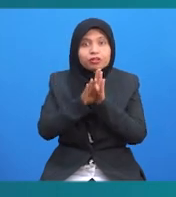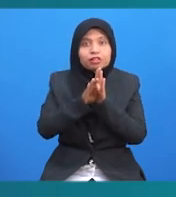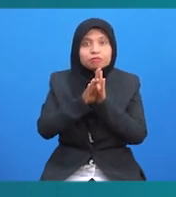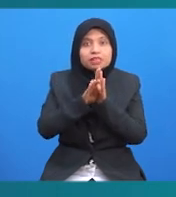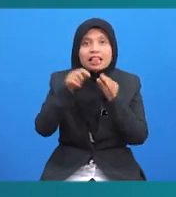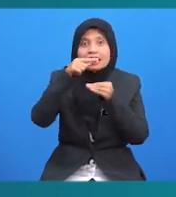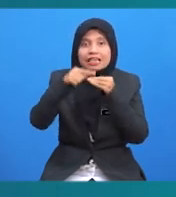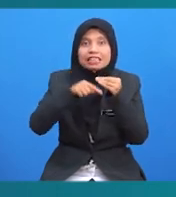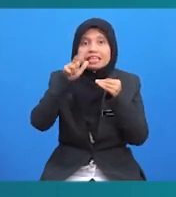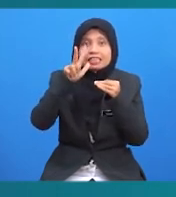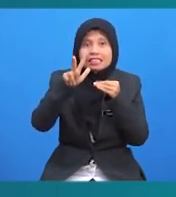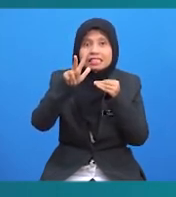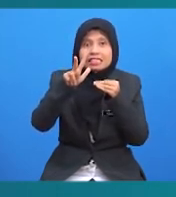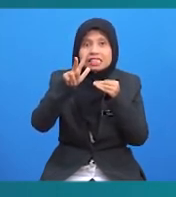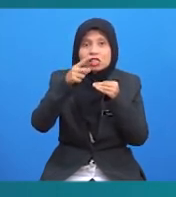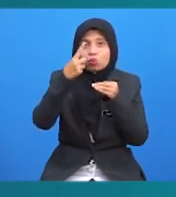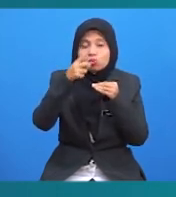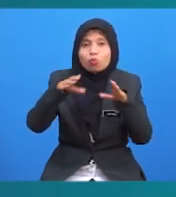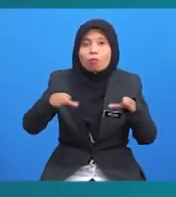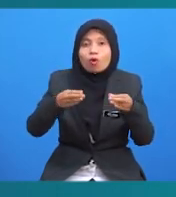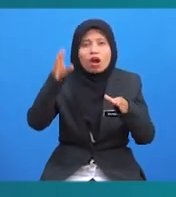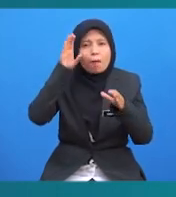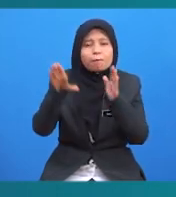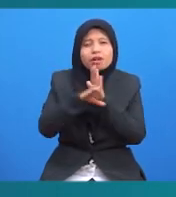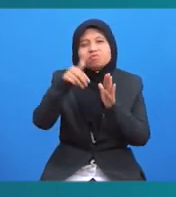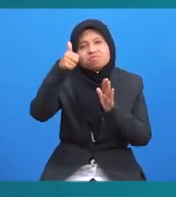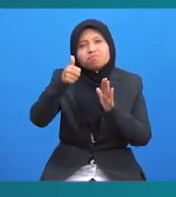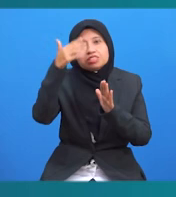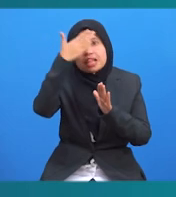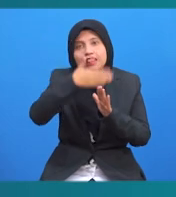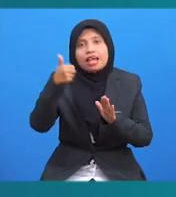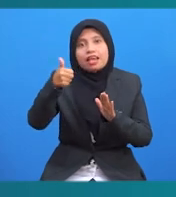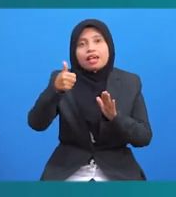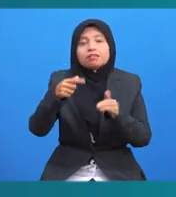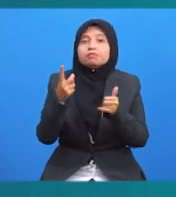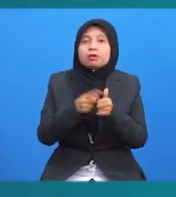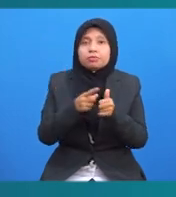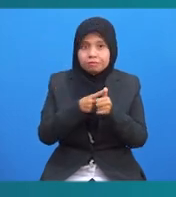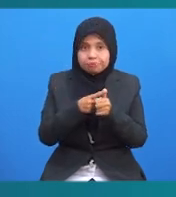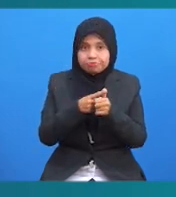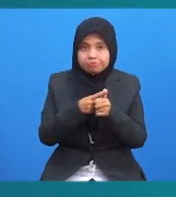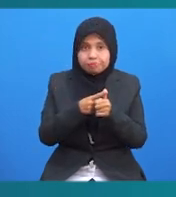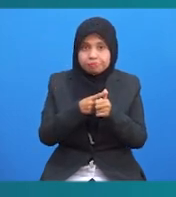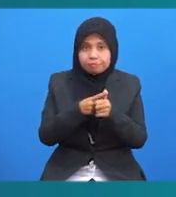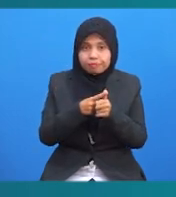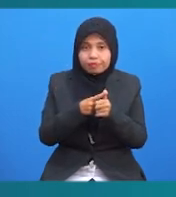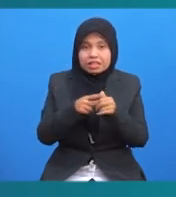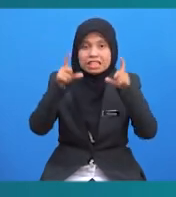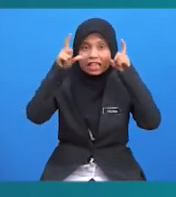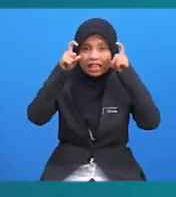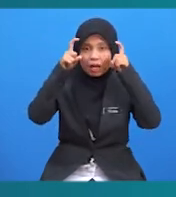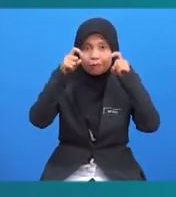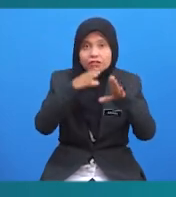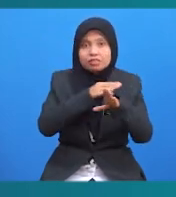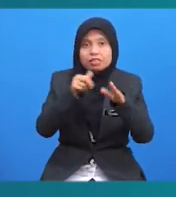tiga faktor penghasilan gambar yang menarik. Yang pertama adalah kamera dan